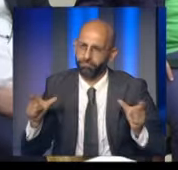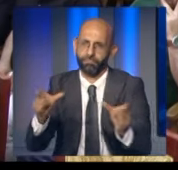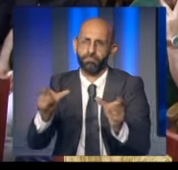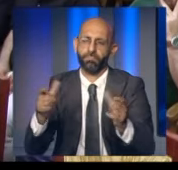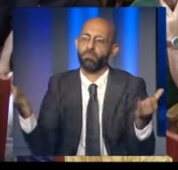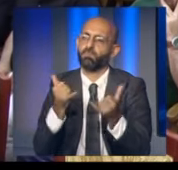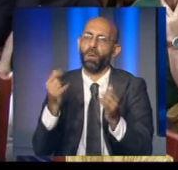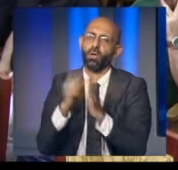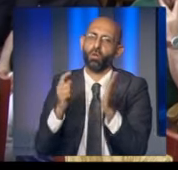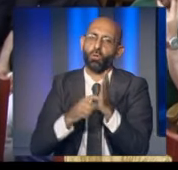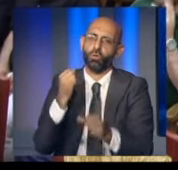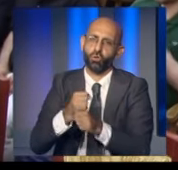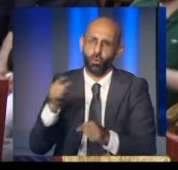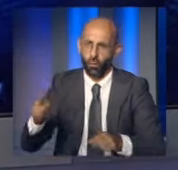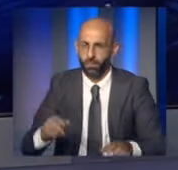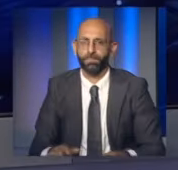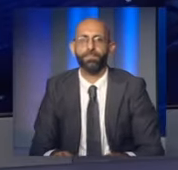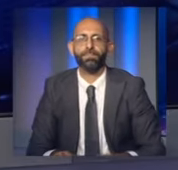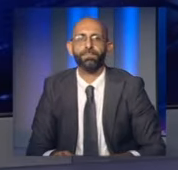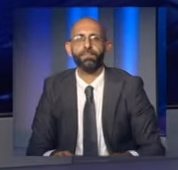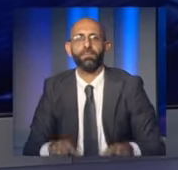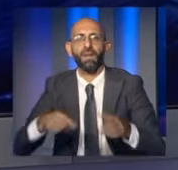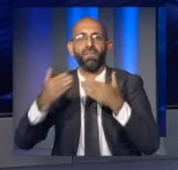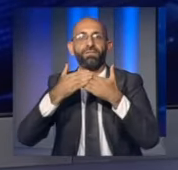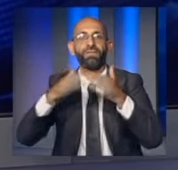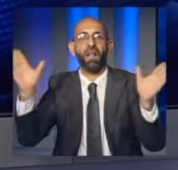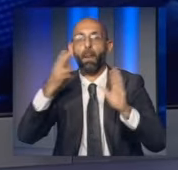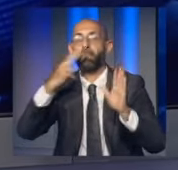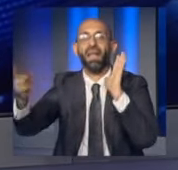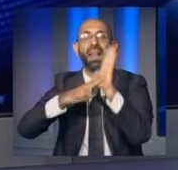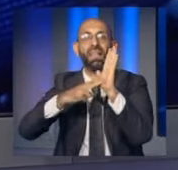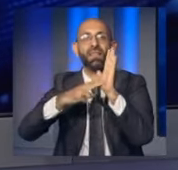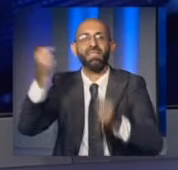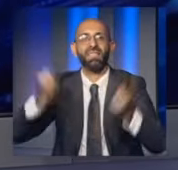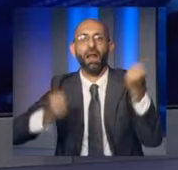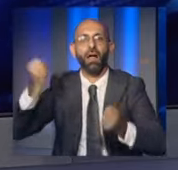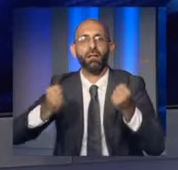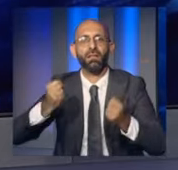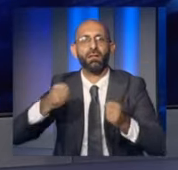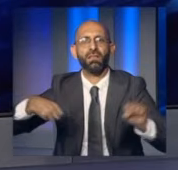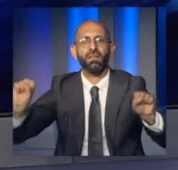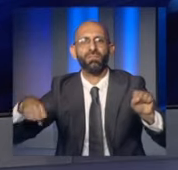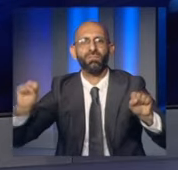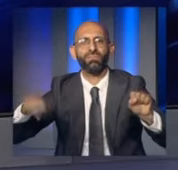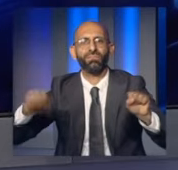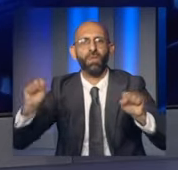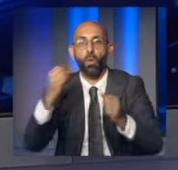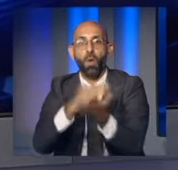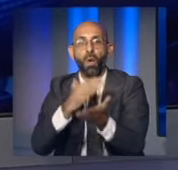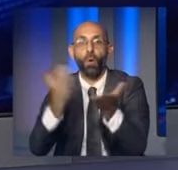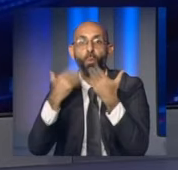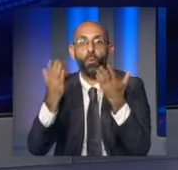الأمنية والشرطة البلدية. تم فتح دوائر الميكانيك بما يتيح لأصحاب الدراجات النارية